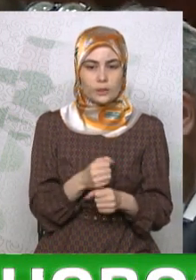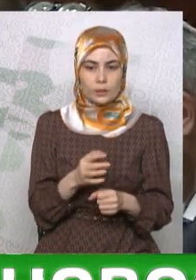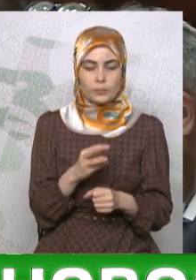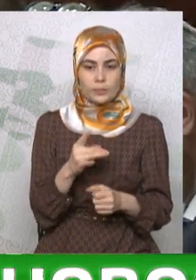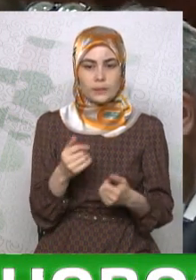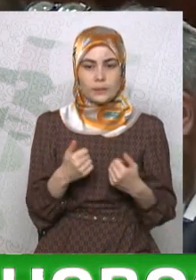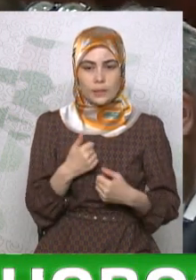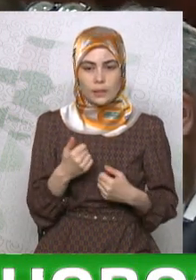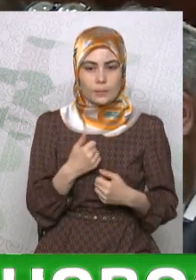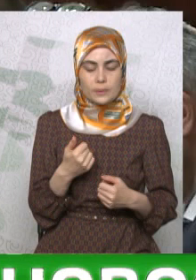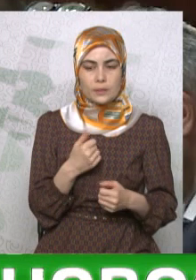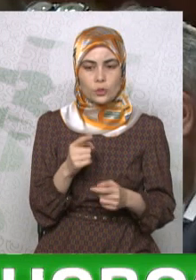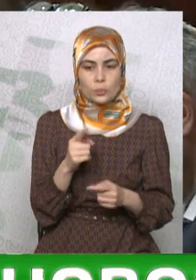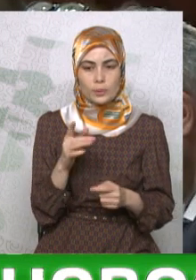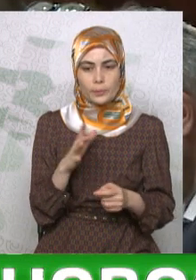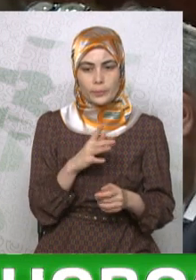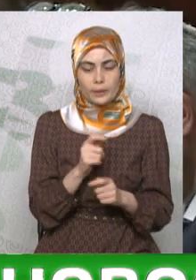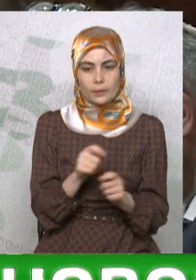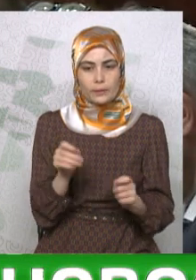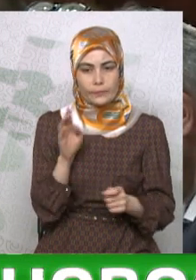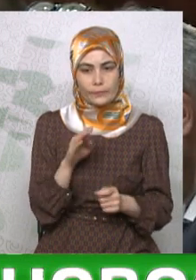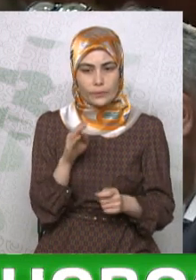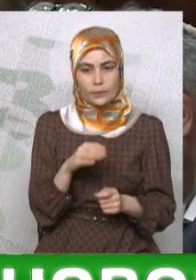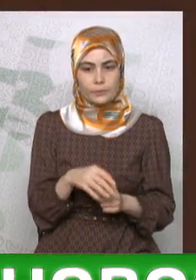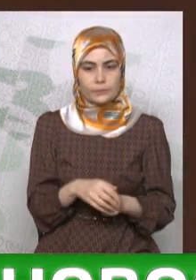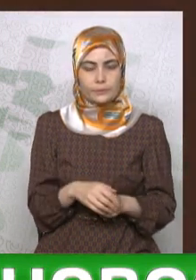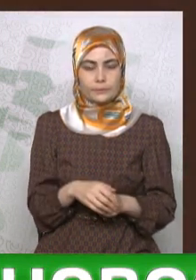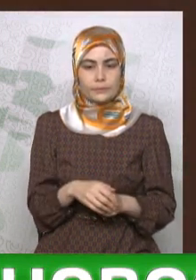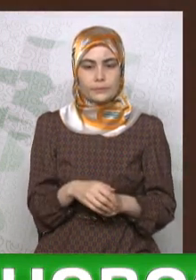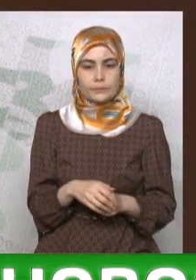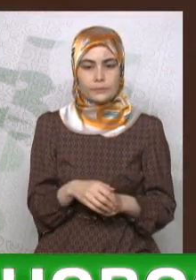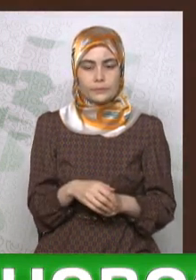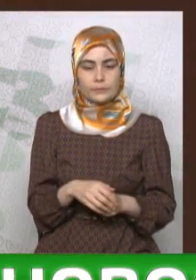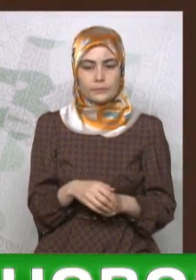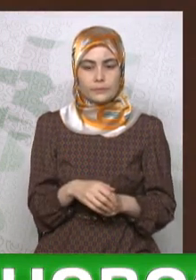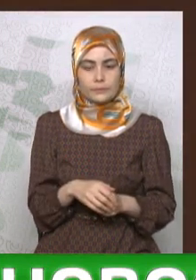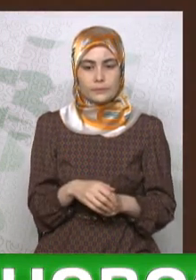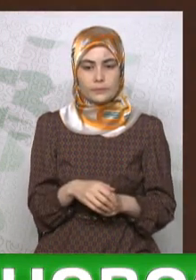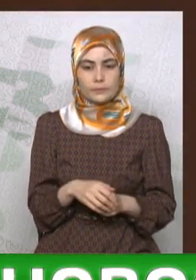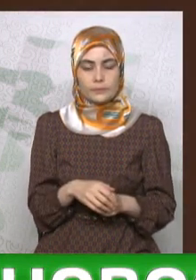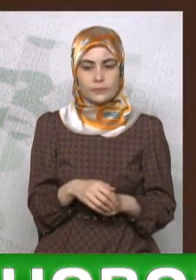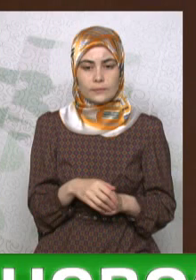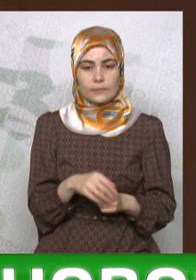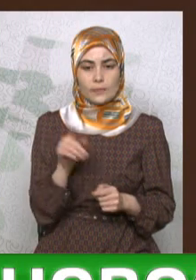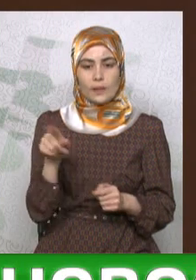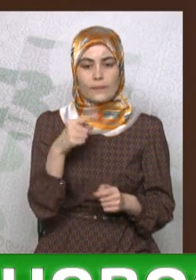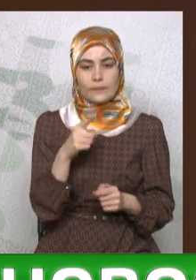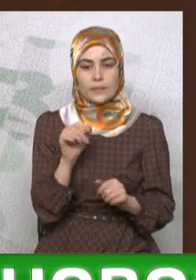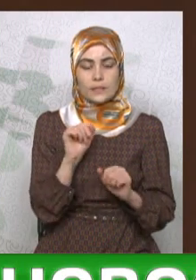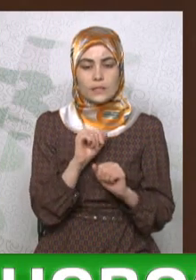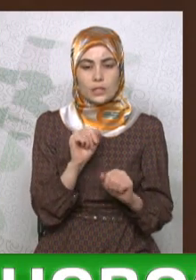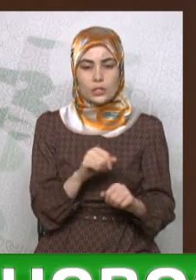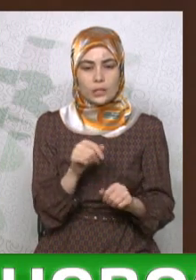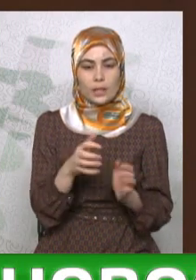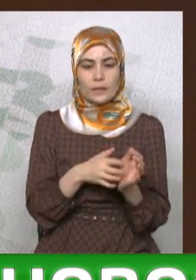стараемся подать электроснабжение республики. Как по воде, так и не. Вот эта защита, которую вы говорите, что не хватает или что нужно, в этот